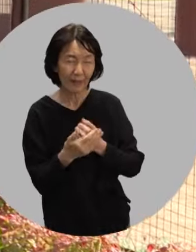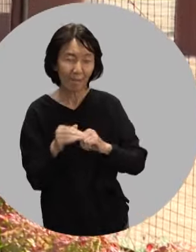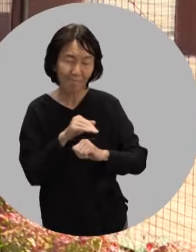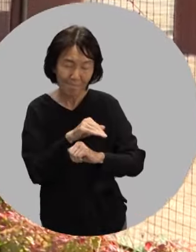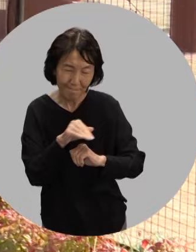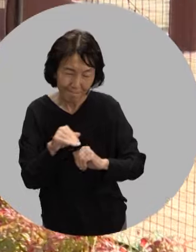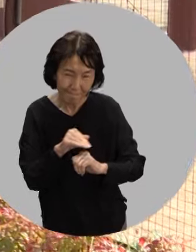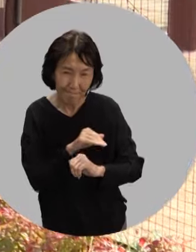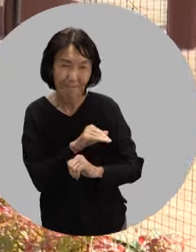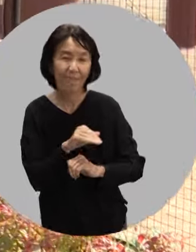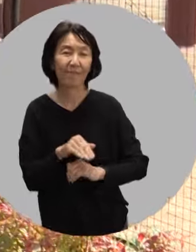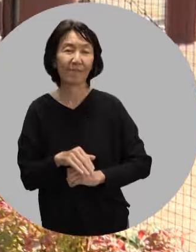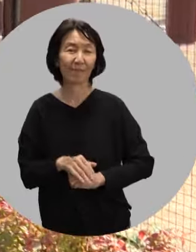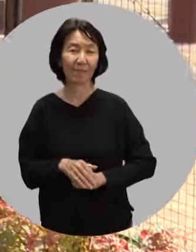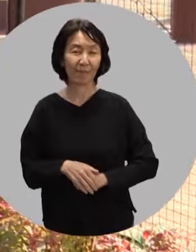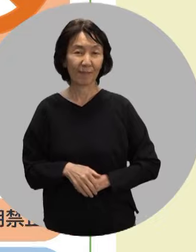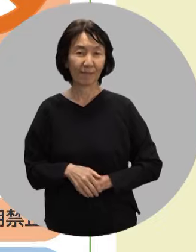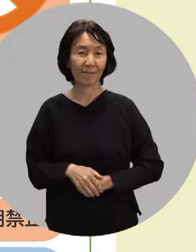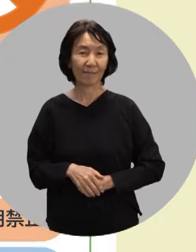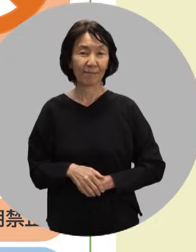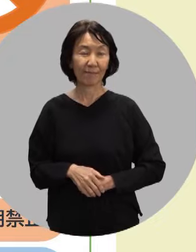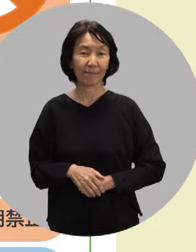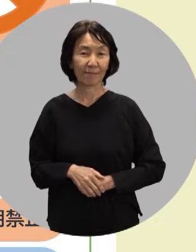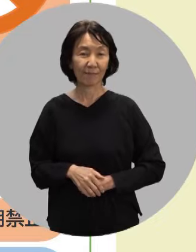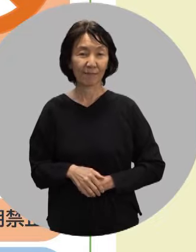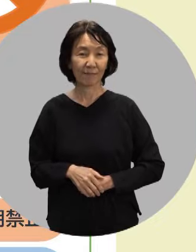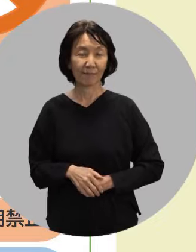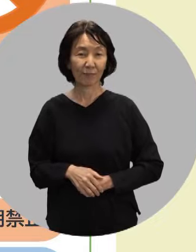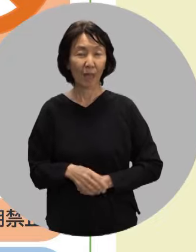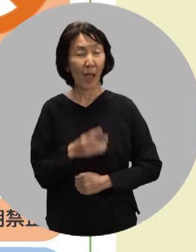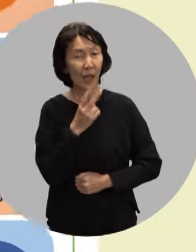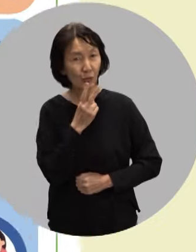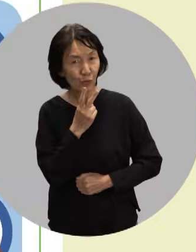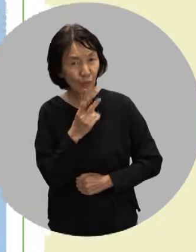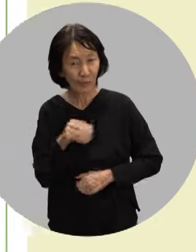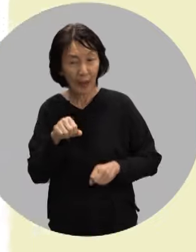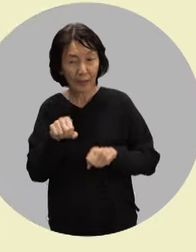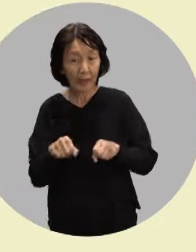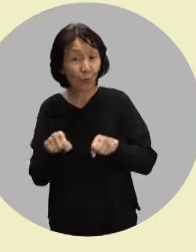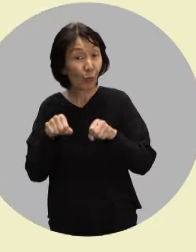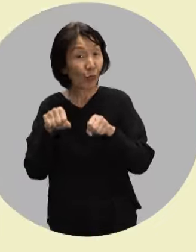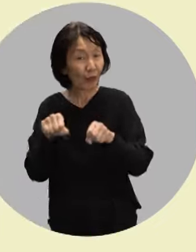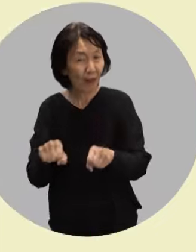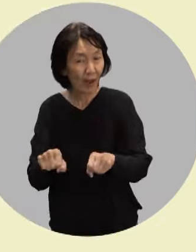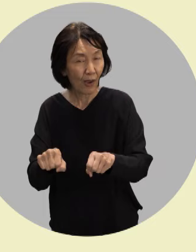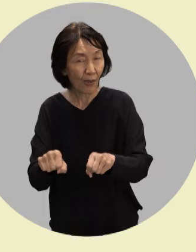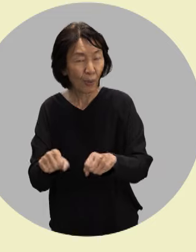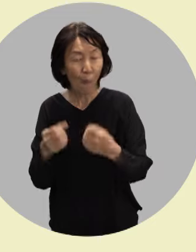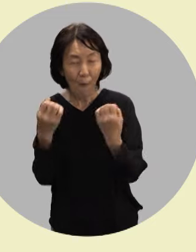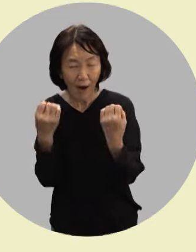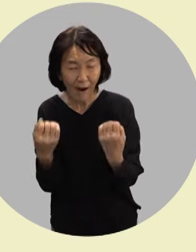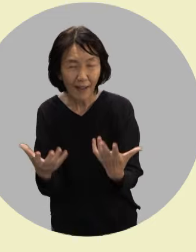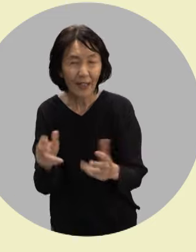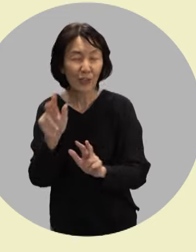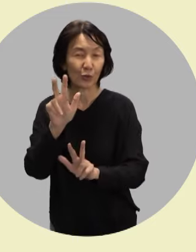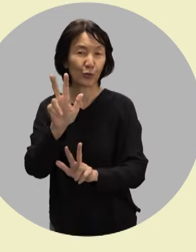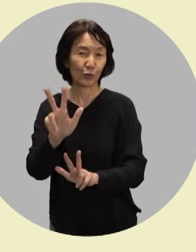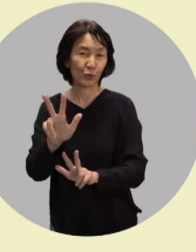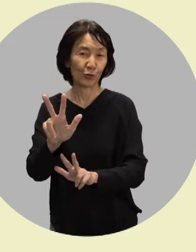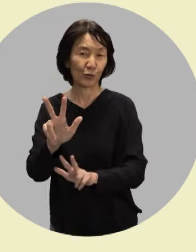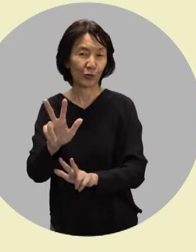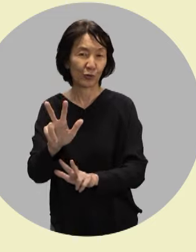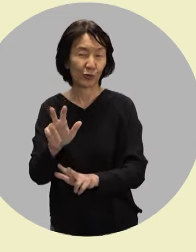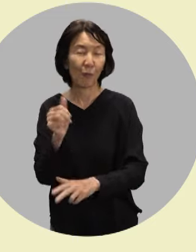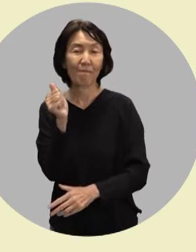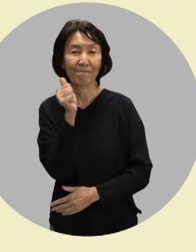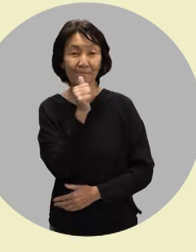ってご利用いただくことが基本となっております。 では喫煙や自転車の乗り入れなど、どのようにルールが変更された